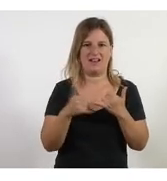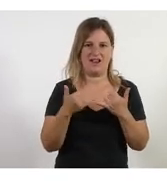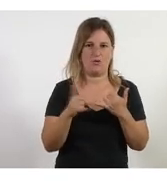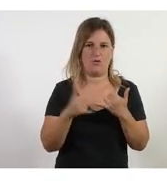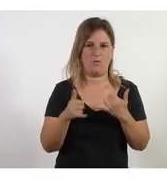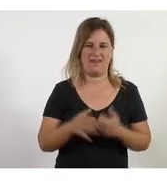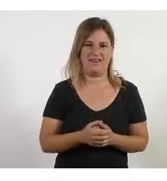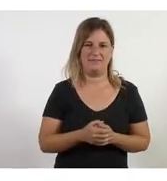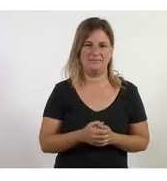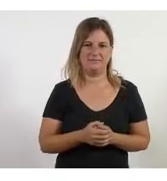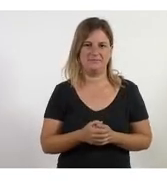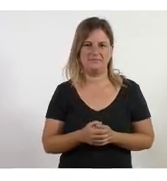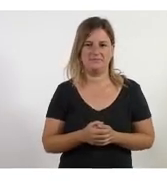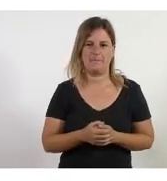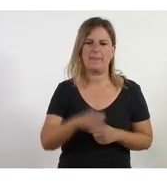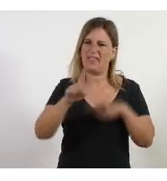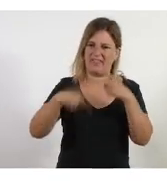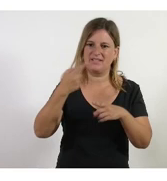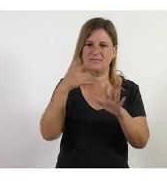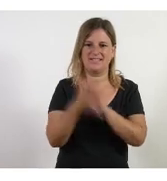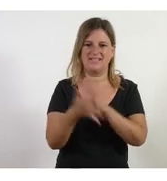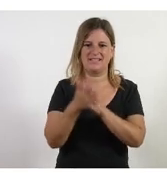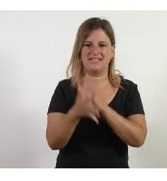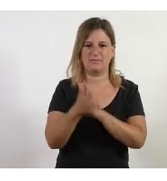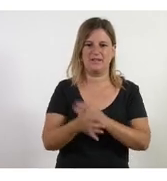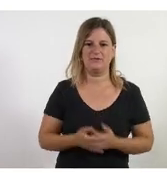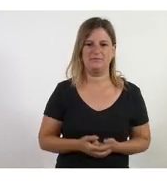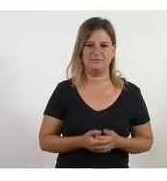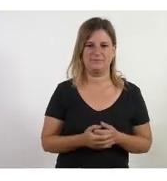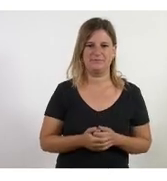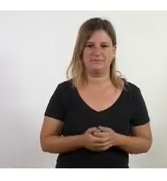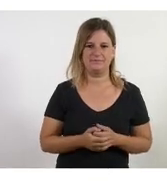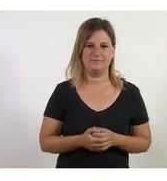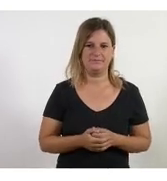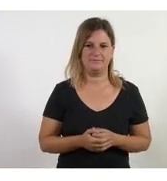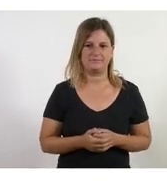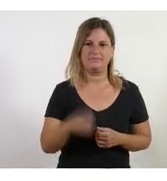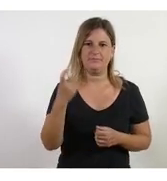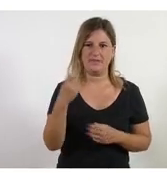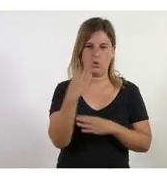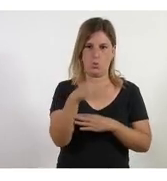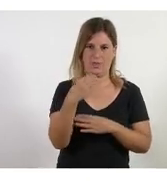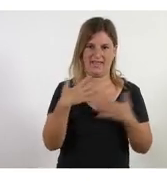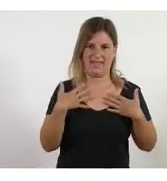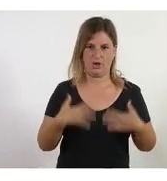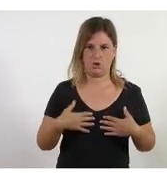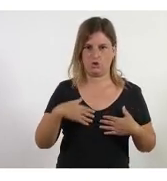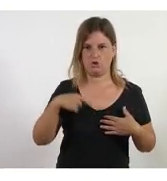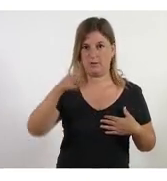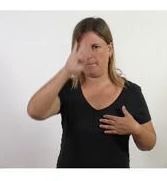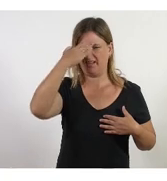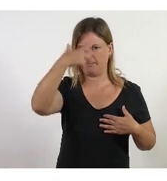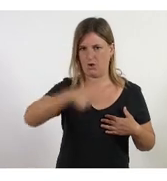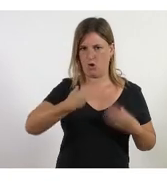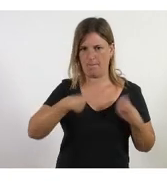calma. Però a veure, els hi explico després si volen. Em queda cuidar el teu cos, el més important ets tu,